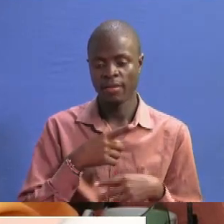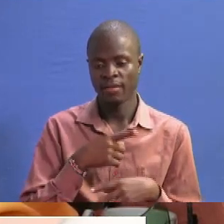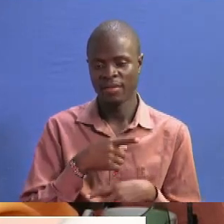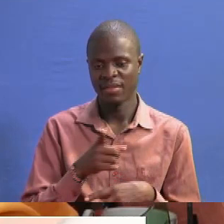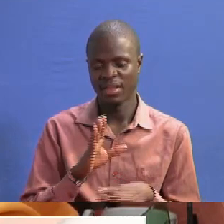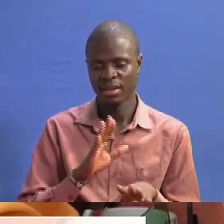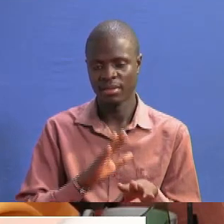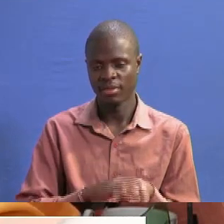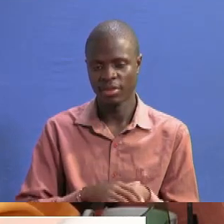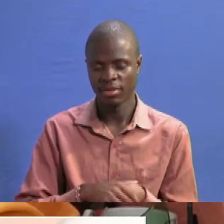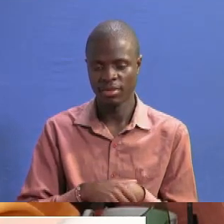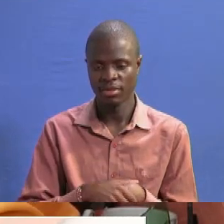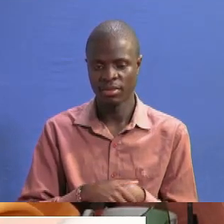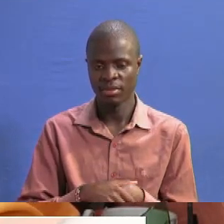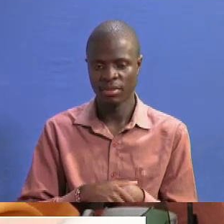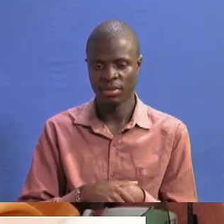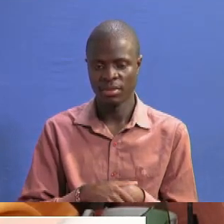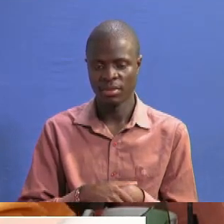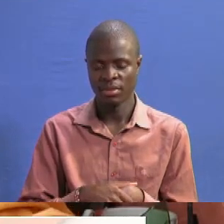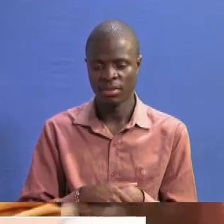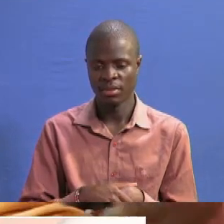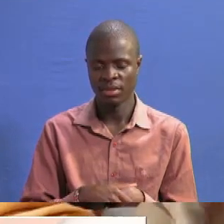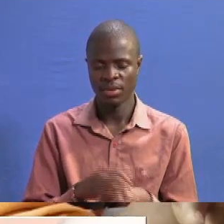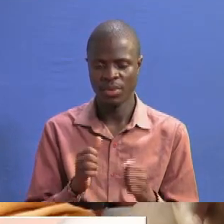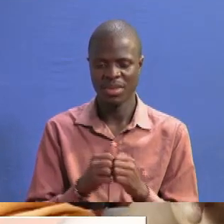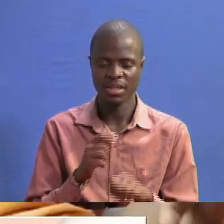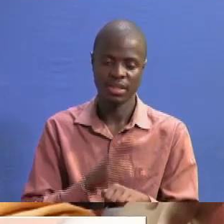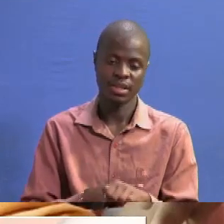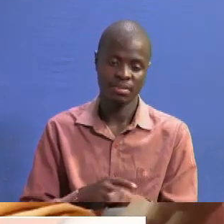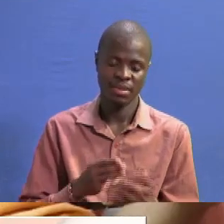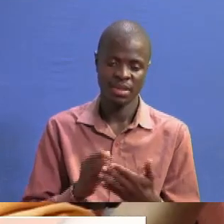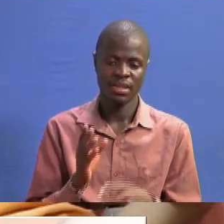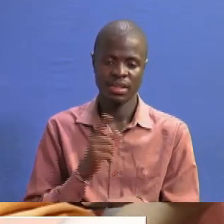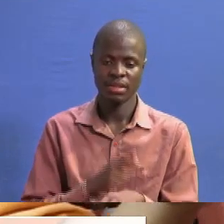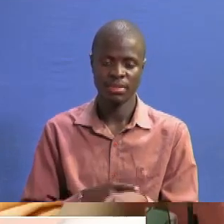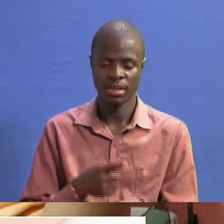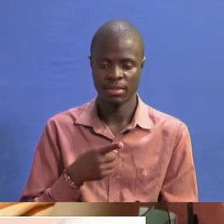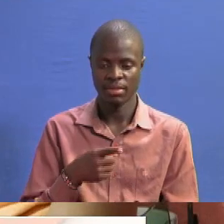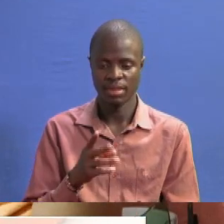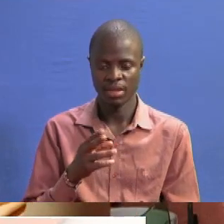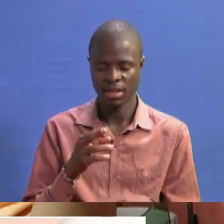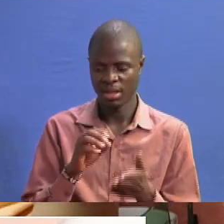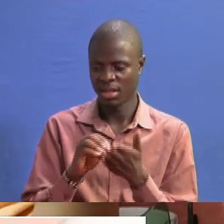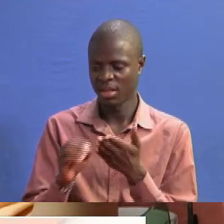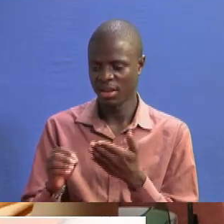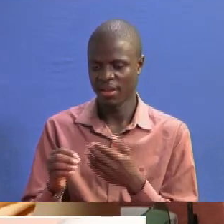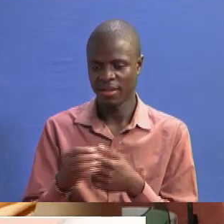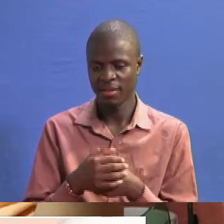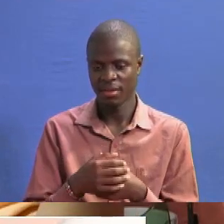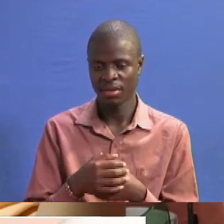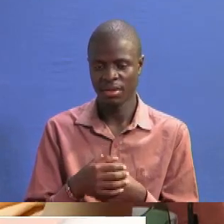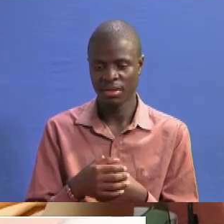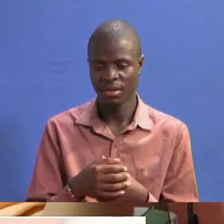zao wanataka wakatiwe. So wakikam nazo sometimes wanazi drop, wana some good ones then wanaacha zao.